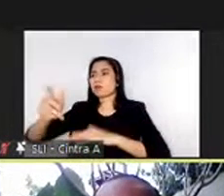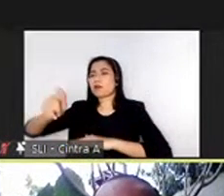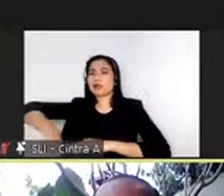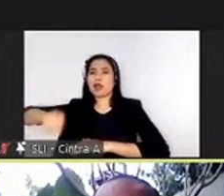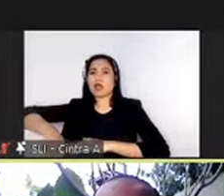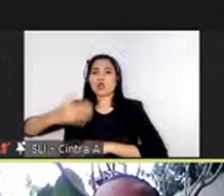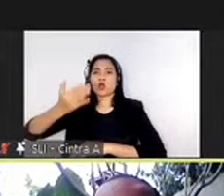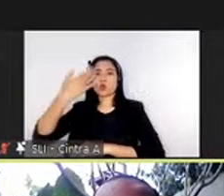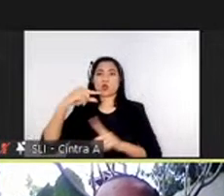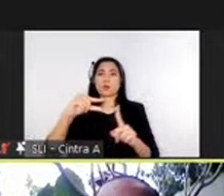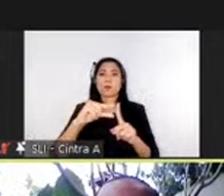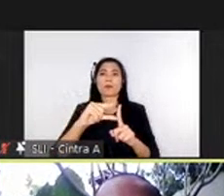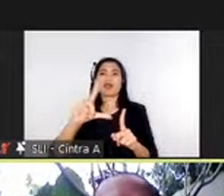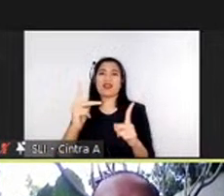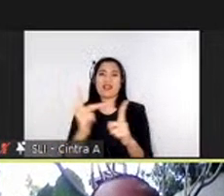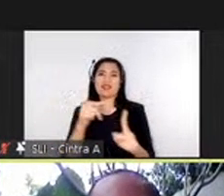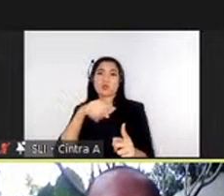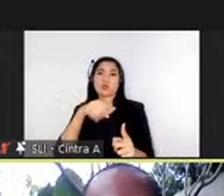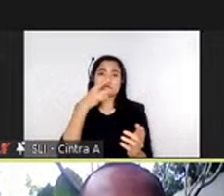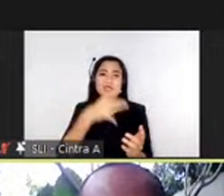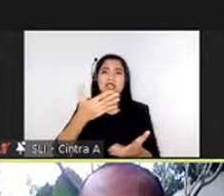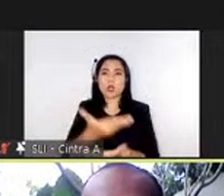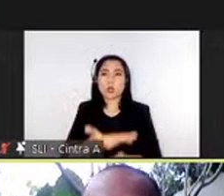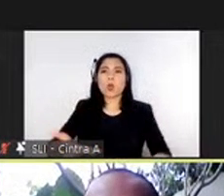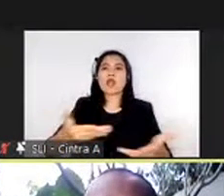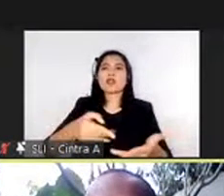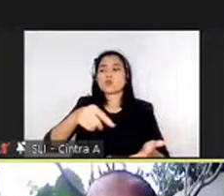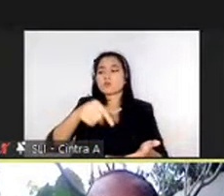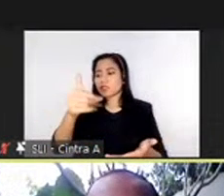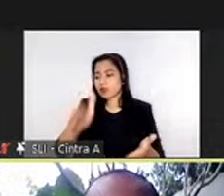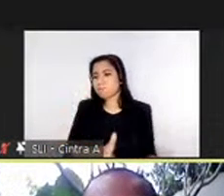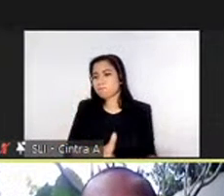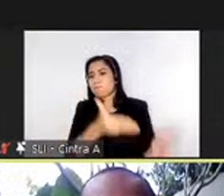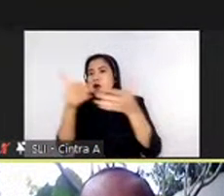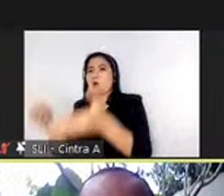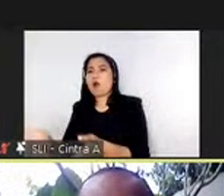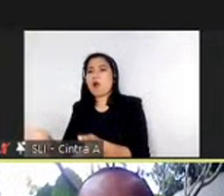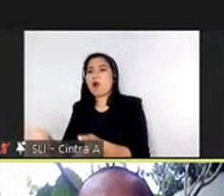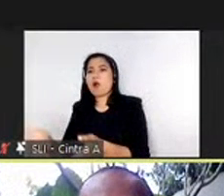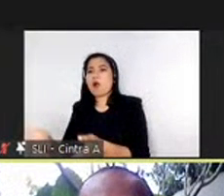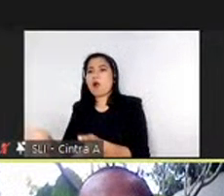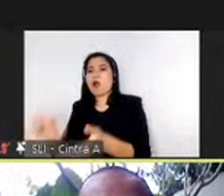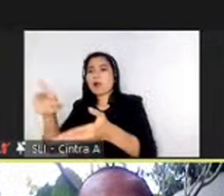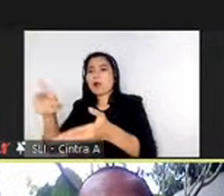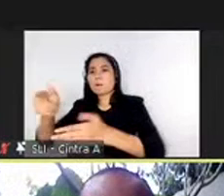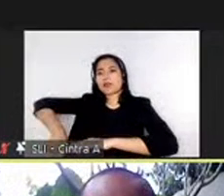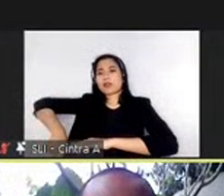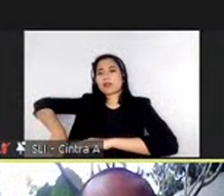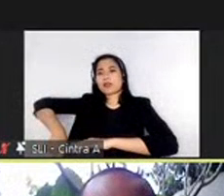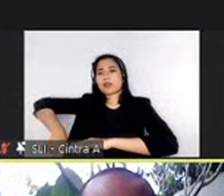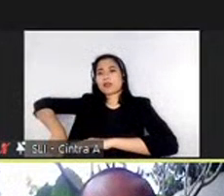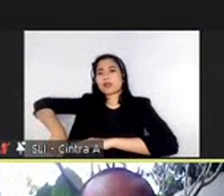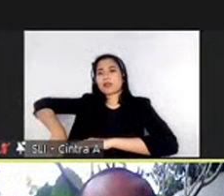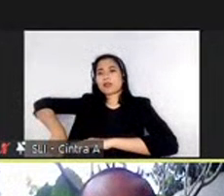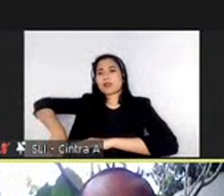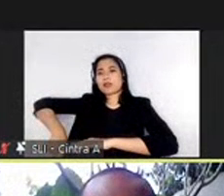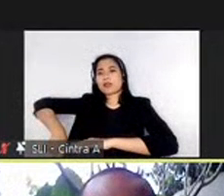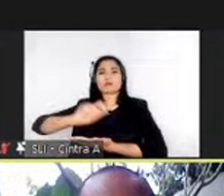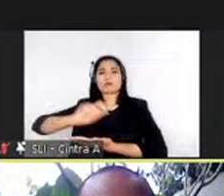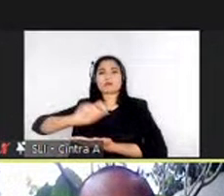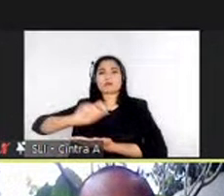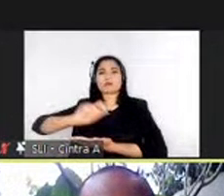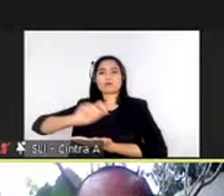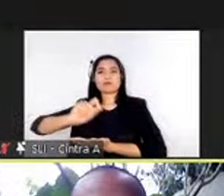itu meng bahwa izin lingkungan itu bisa dibawa kepada pengadilan administratif atau PTUN nah di